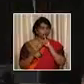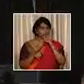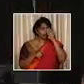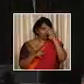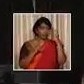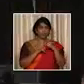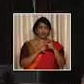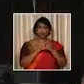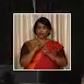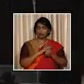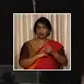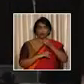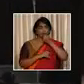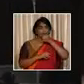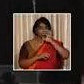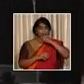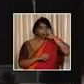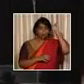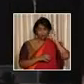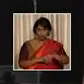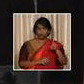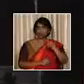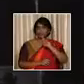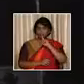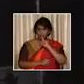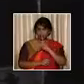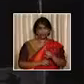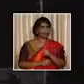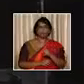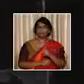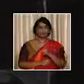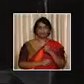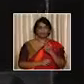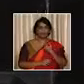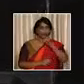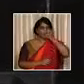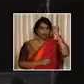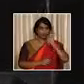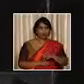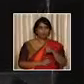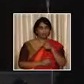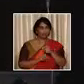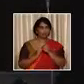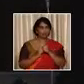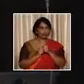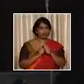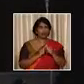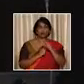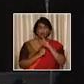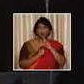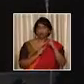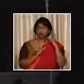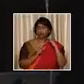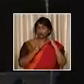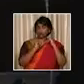දෙමළ ඩයස්පෝරාවට රසායනික බෝම්බ පාවිච්චි කරයි කියලා කියනවා කවදාකවත් රසායනික බෝම්බ පාවිච්චි කරලා කියලා යුද්ධ